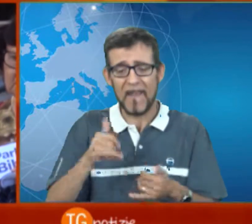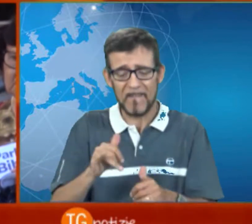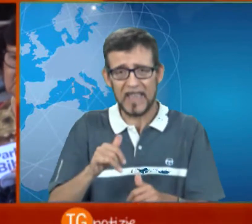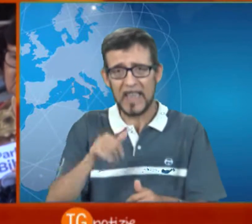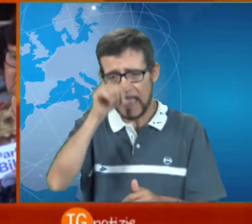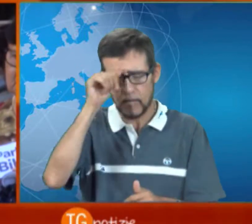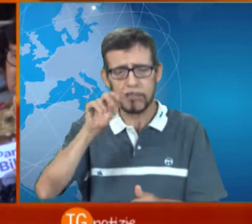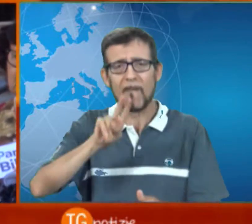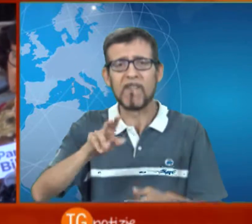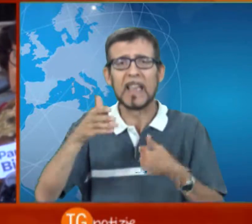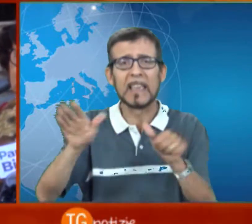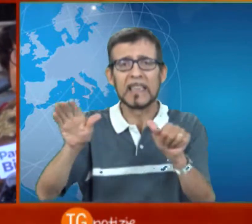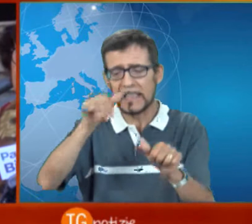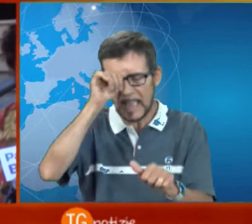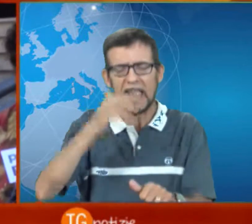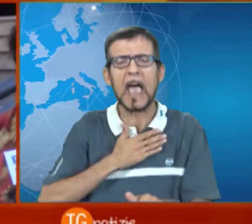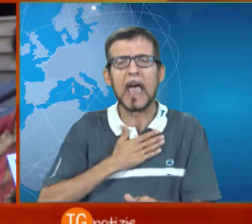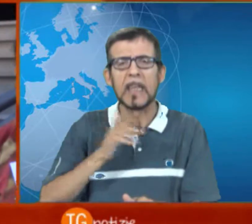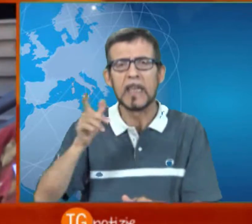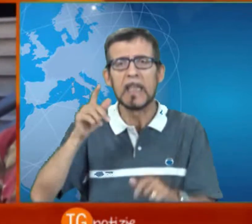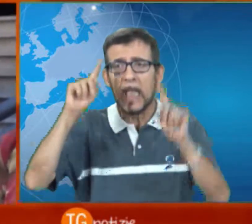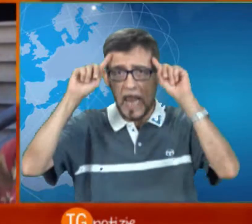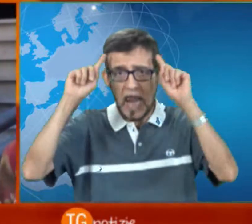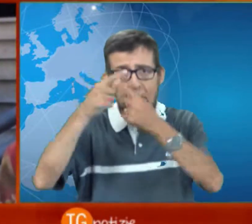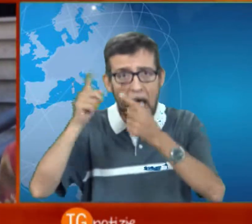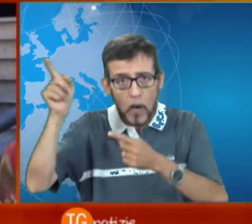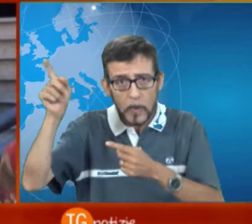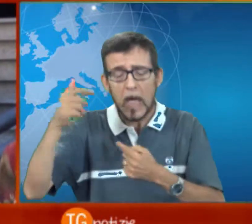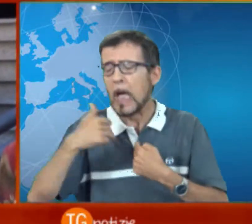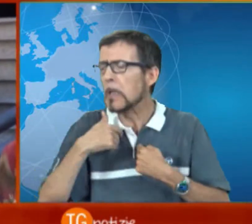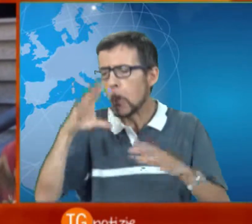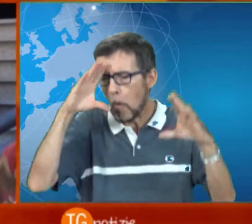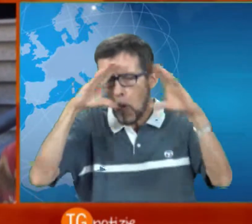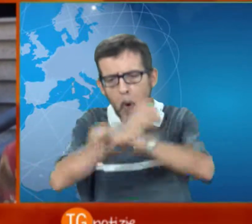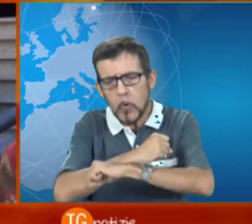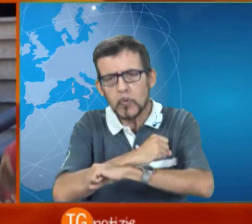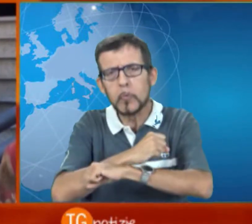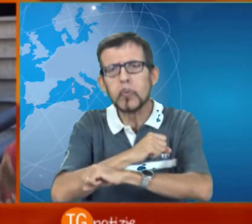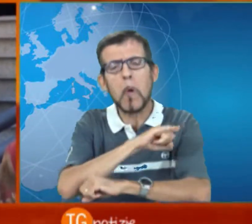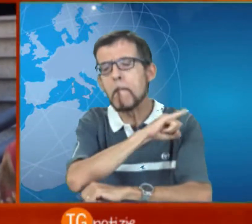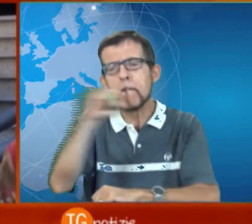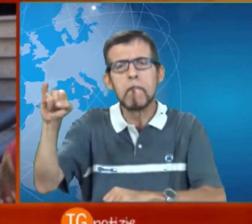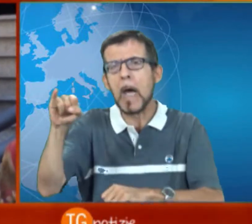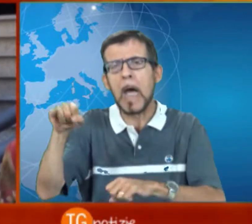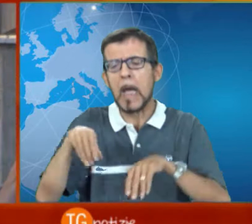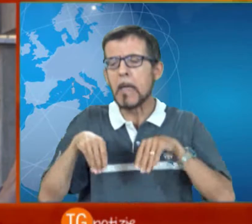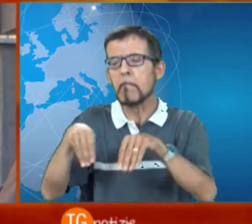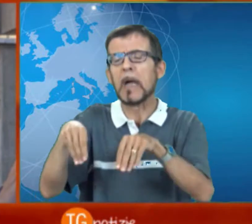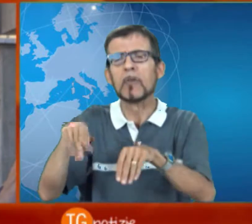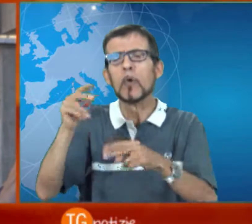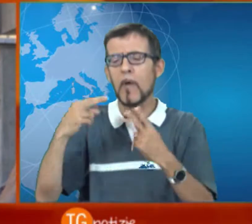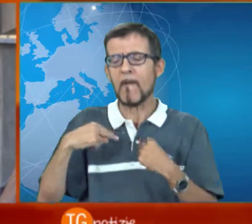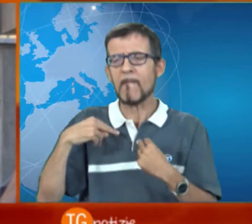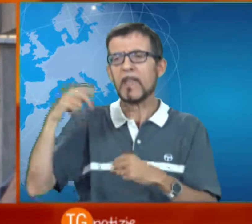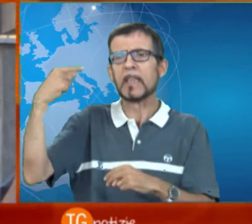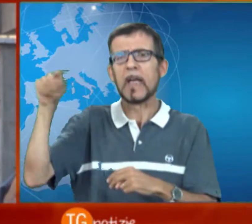si è laureata, ma io sono all'oscuro di tutto. Non ho potuto mai e poi mai partecipare alla sua vita di giovane. Mi chiamo